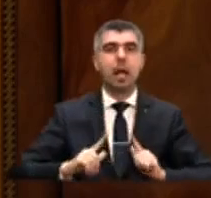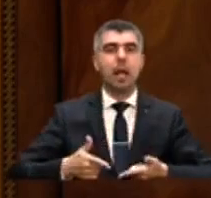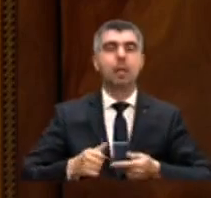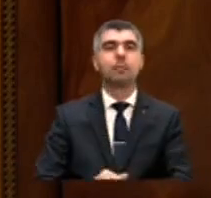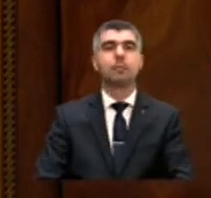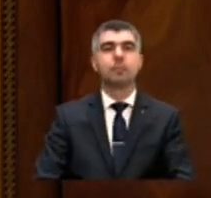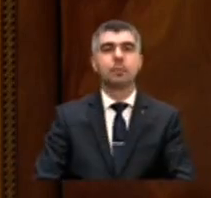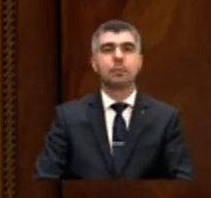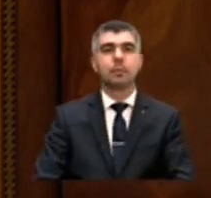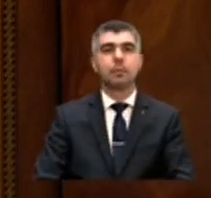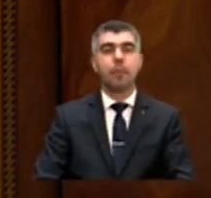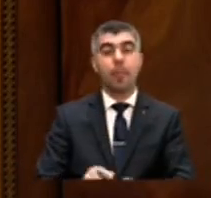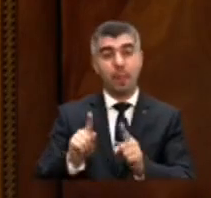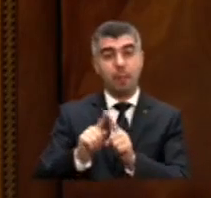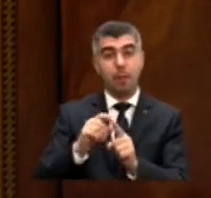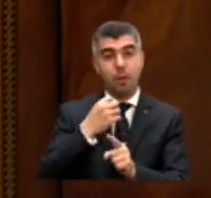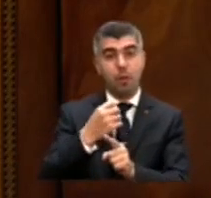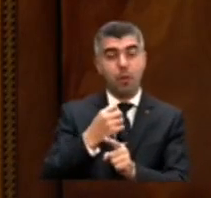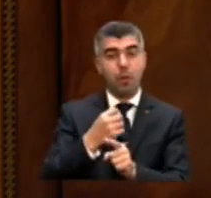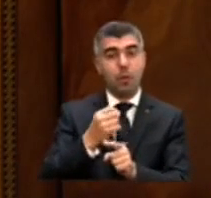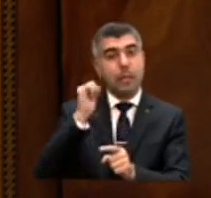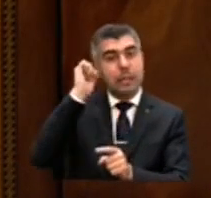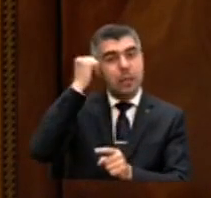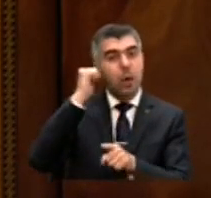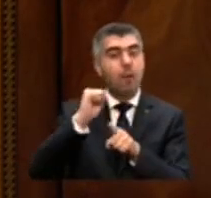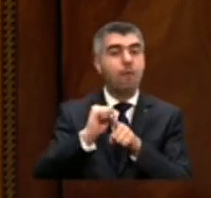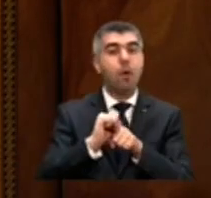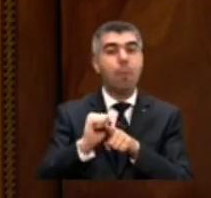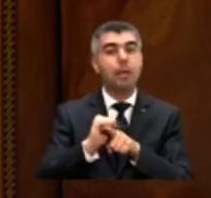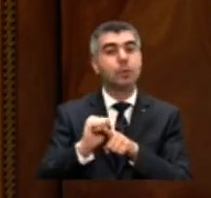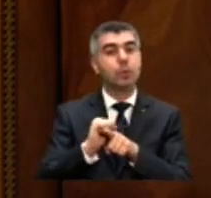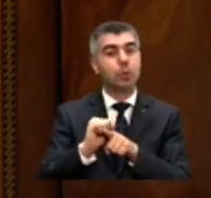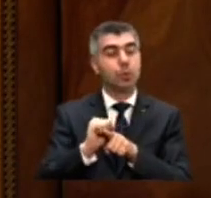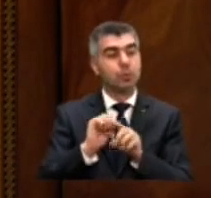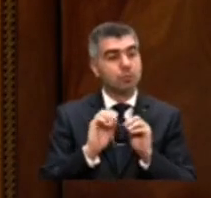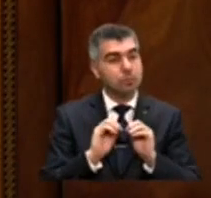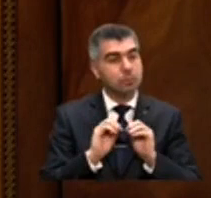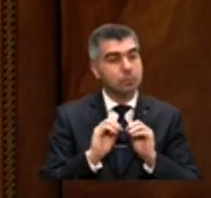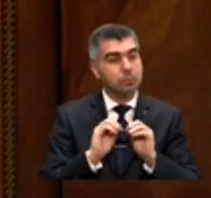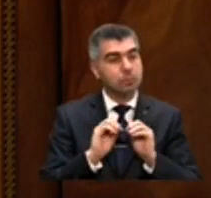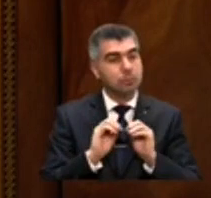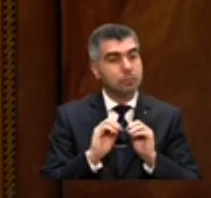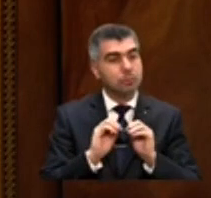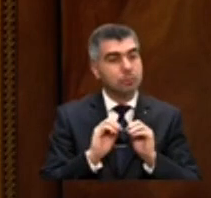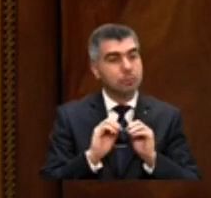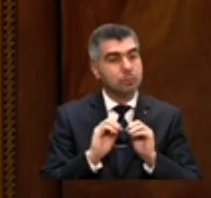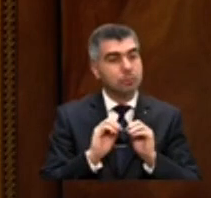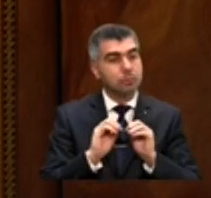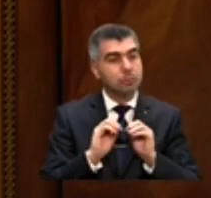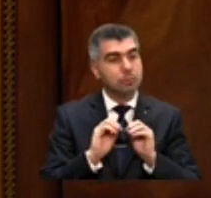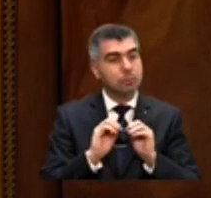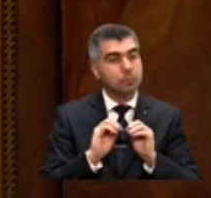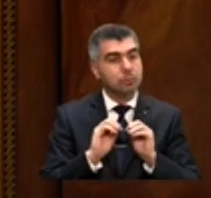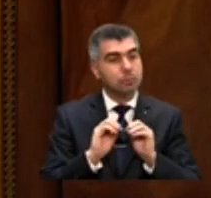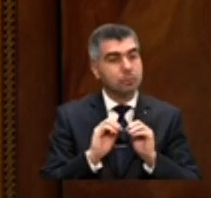من خلال تحسين جودة تكوين الأساتذة والارتقاء بظروف